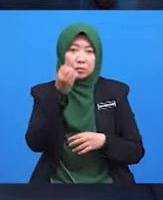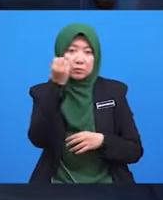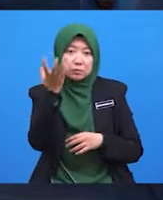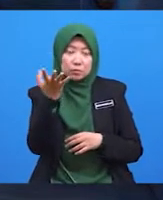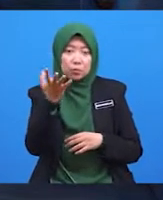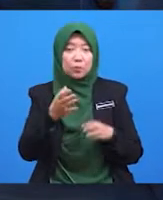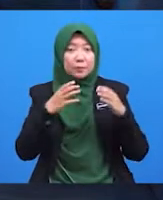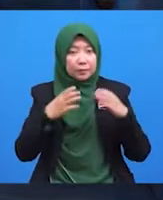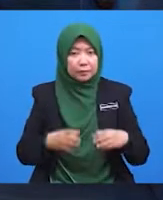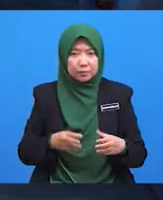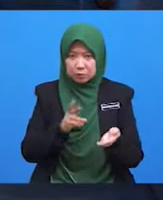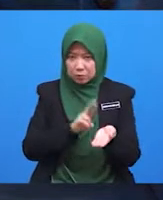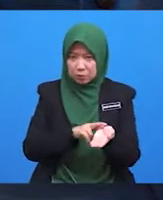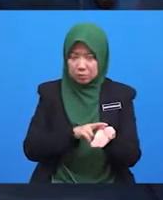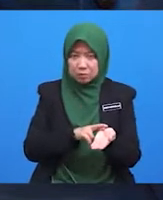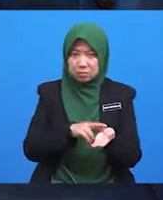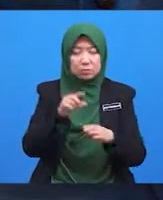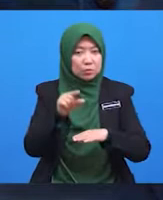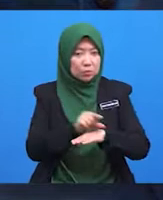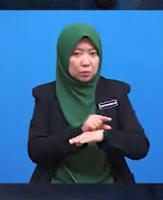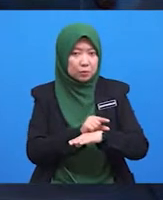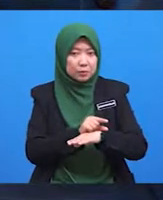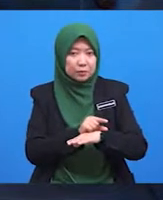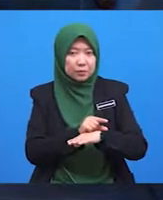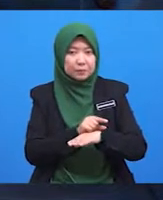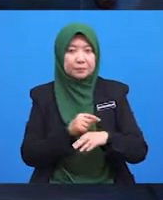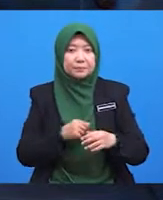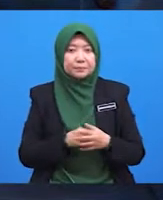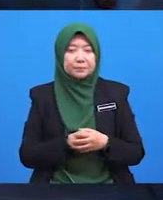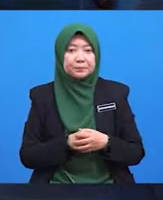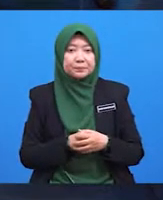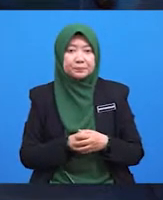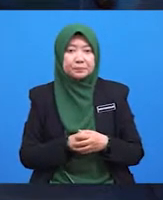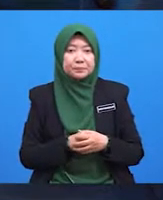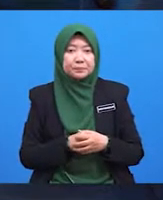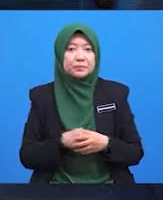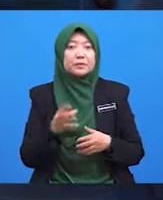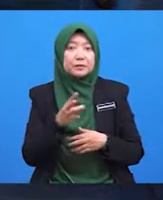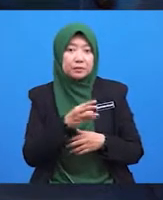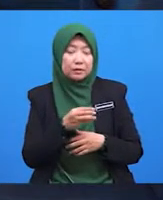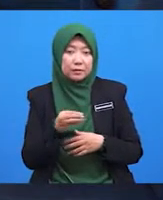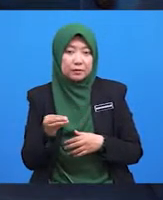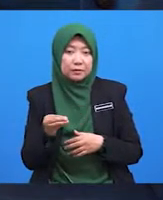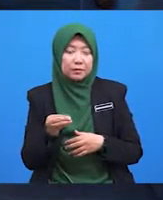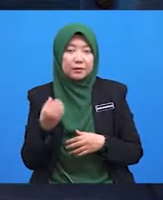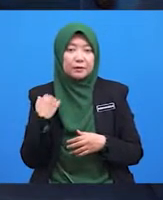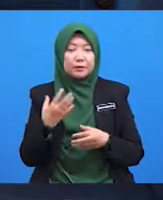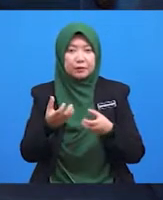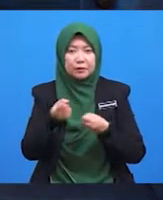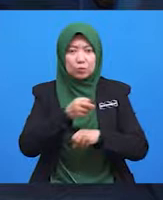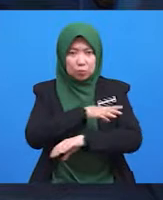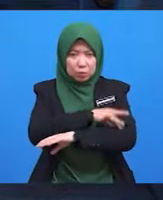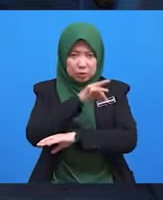pelanggan rawatan yang dijalankan mempunyai sensasi rawatan bunyi mesin dan sensasi tarikan